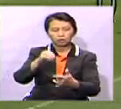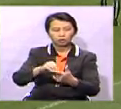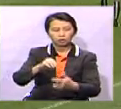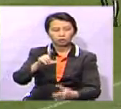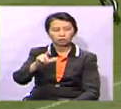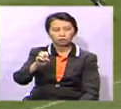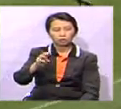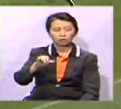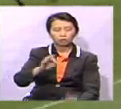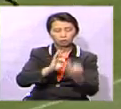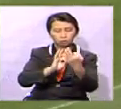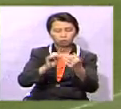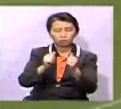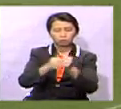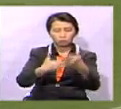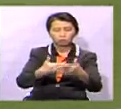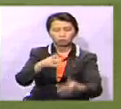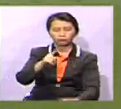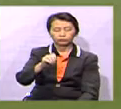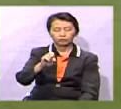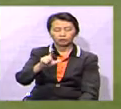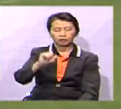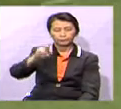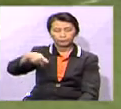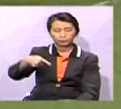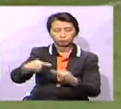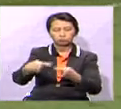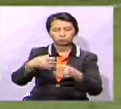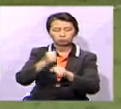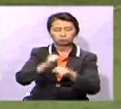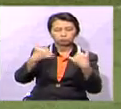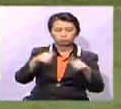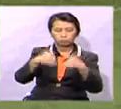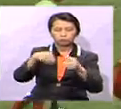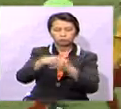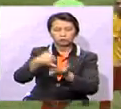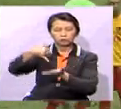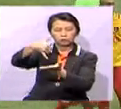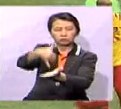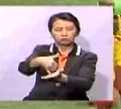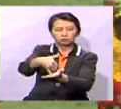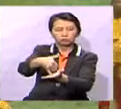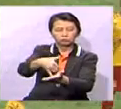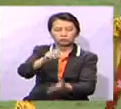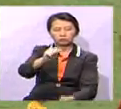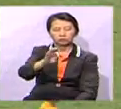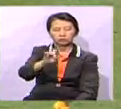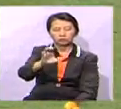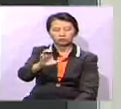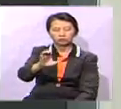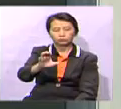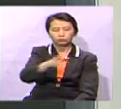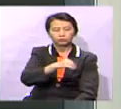Liability Terhad Bola Sepak Malaysia FMLLP berhubung tawaran beraksi dalam Piala Konfederasi Bola Sepak Asia